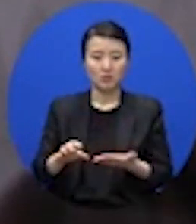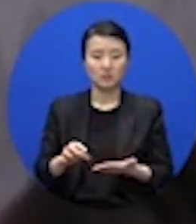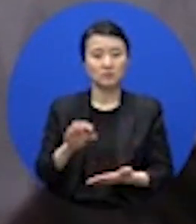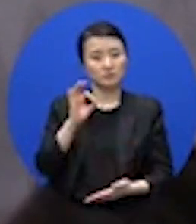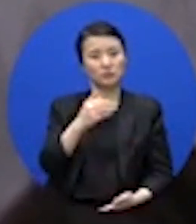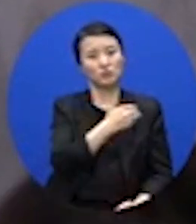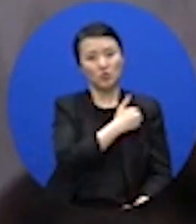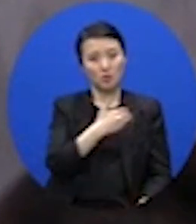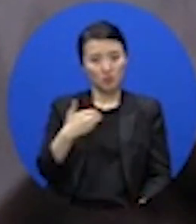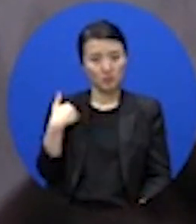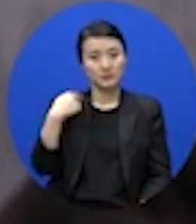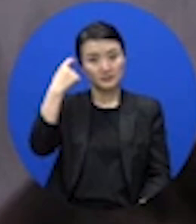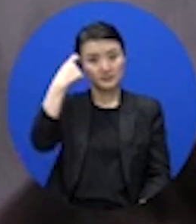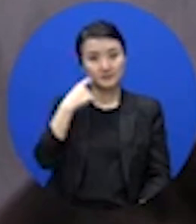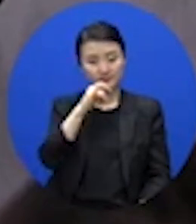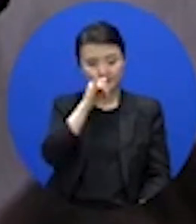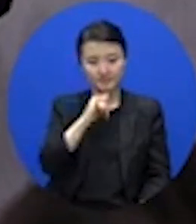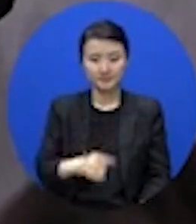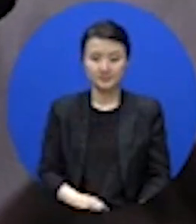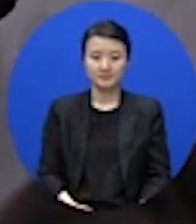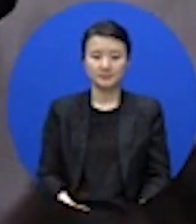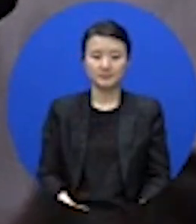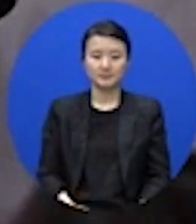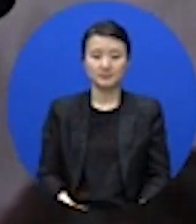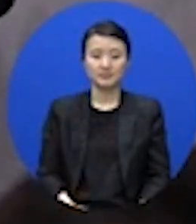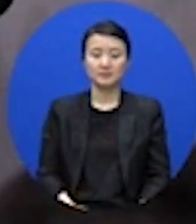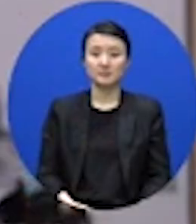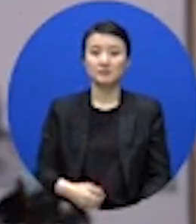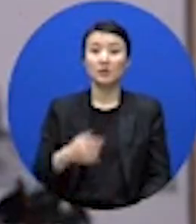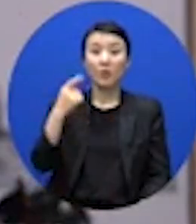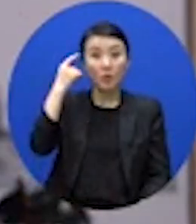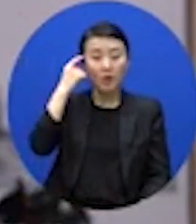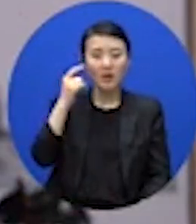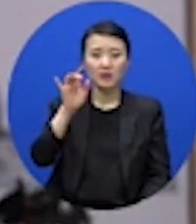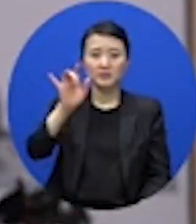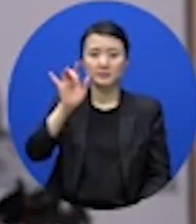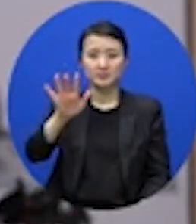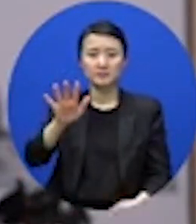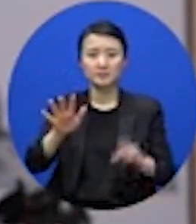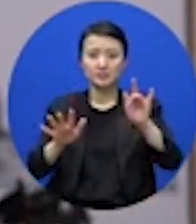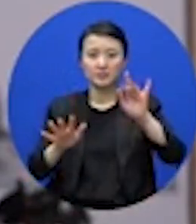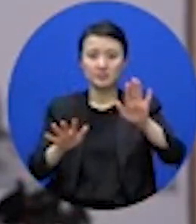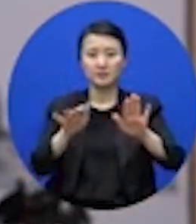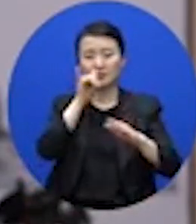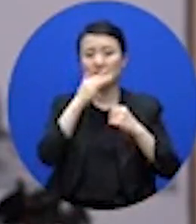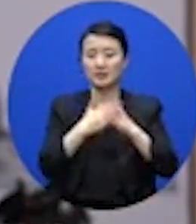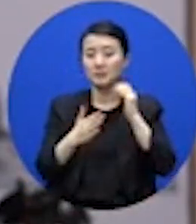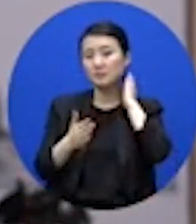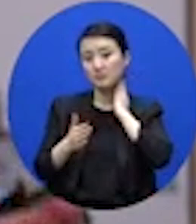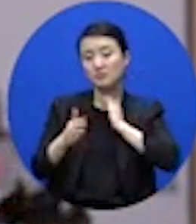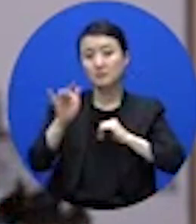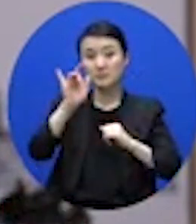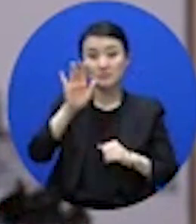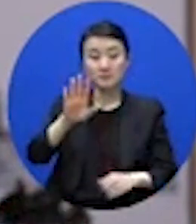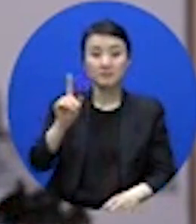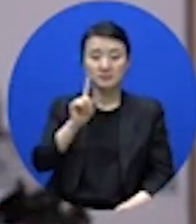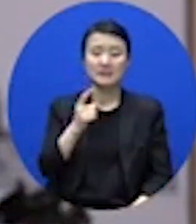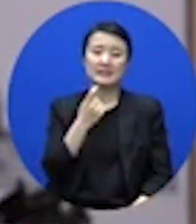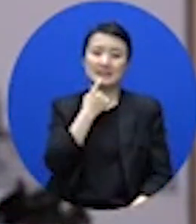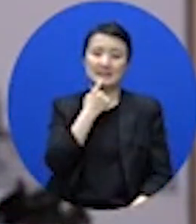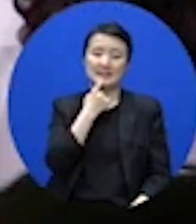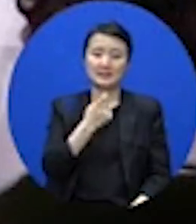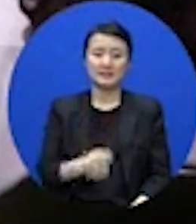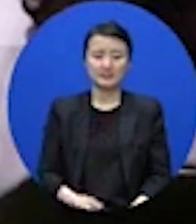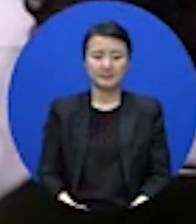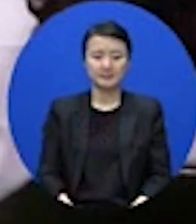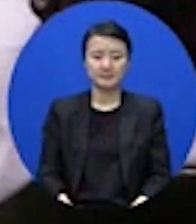여유롭죠. 예, 왜? 여백이 있죠. 뭐라는? 화이트라는. 그래서 우리가 마음에서